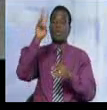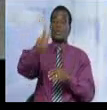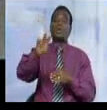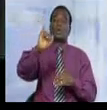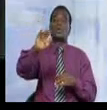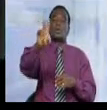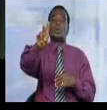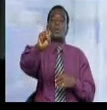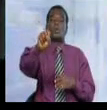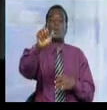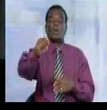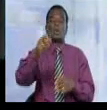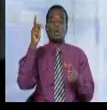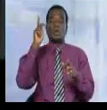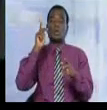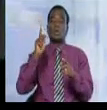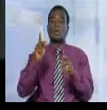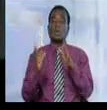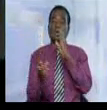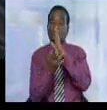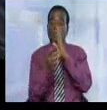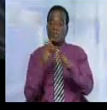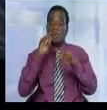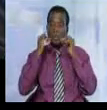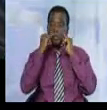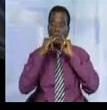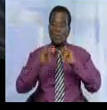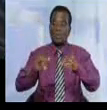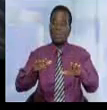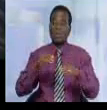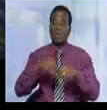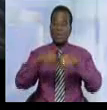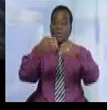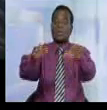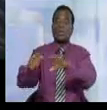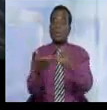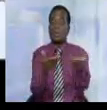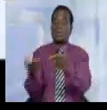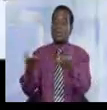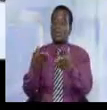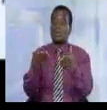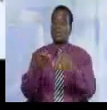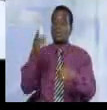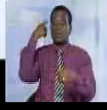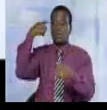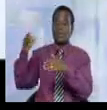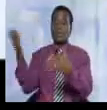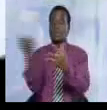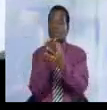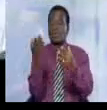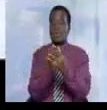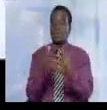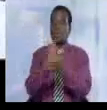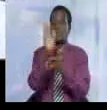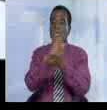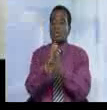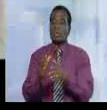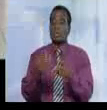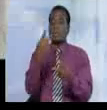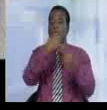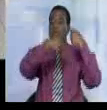Les technologies de l'information et de la communication sont désormais mises au service du traitement des dossiers. Les voyageurs